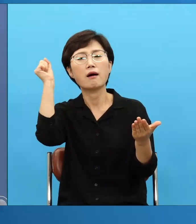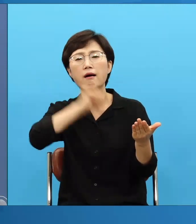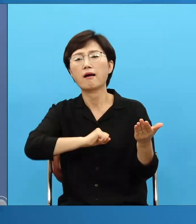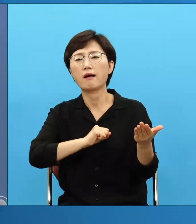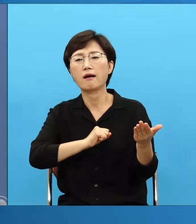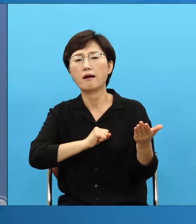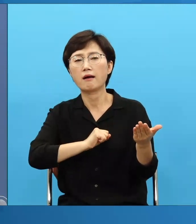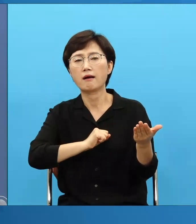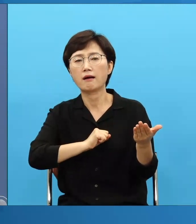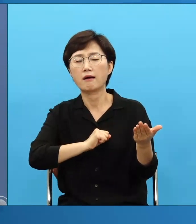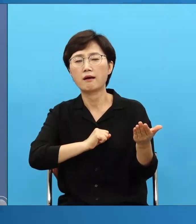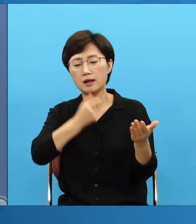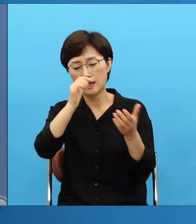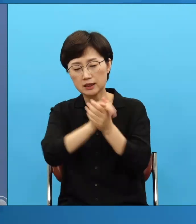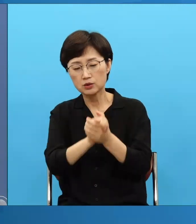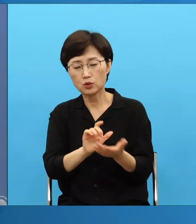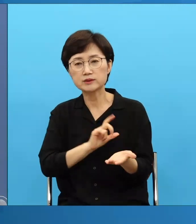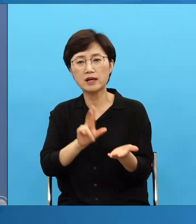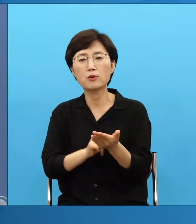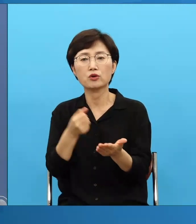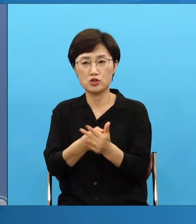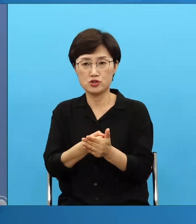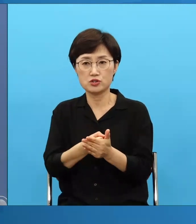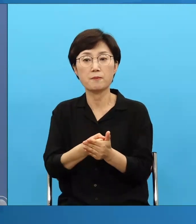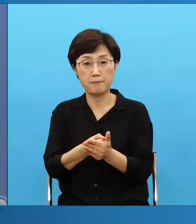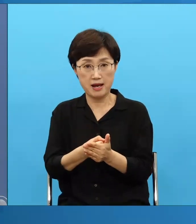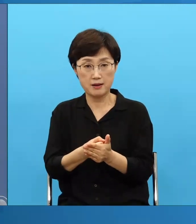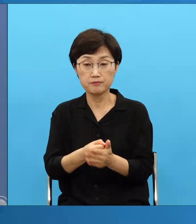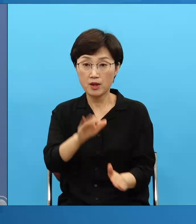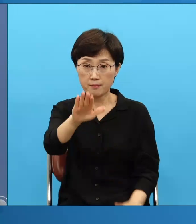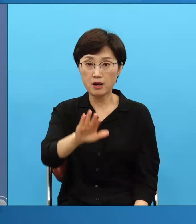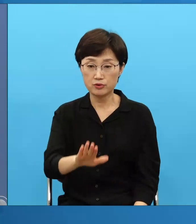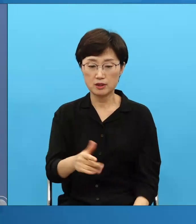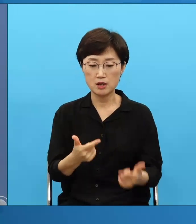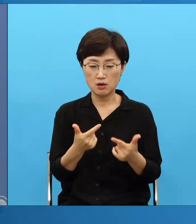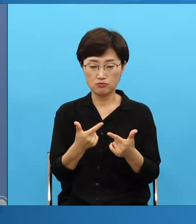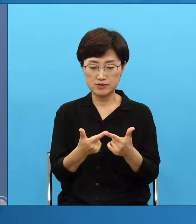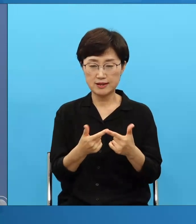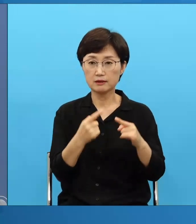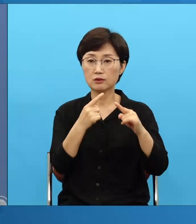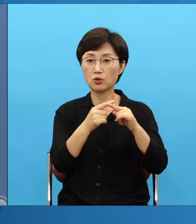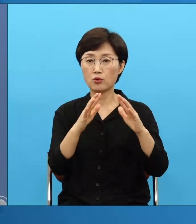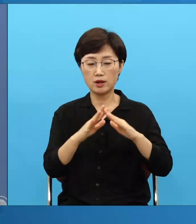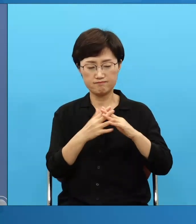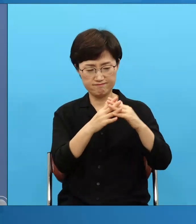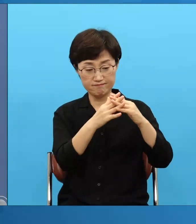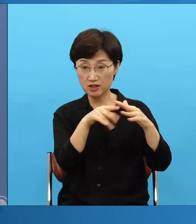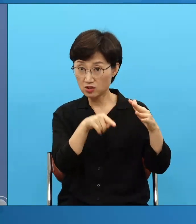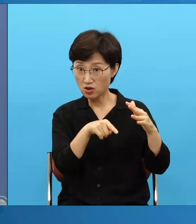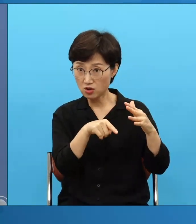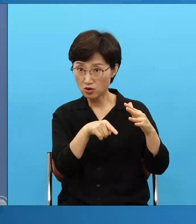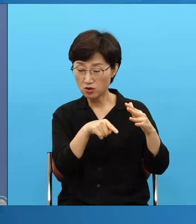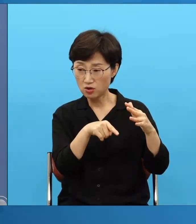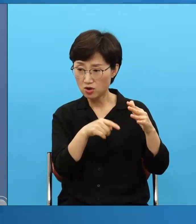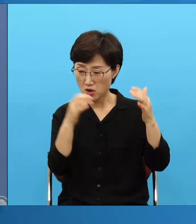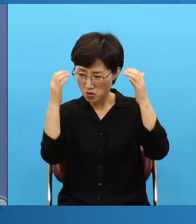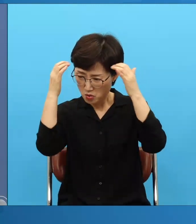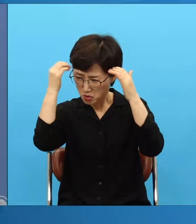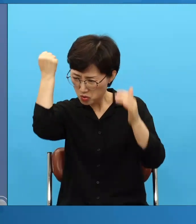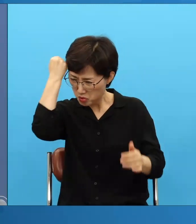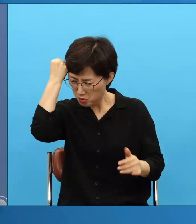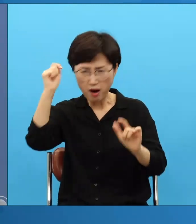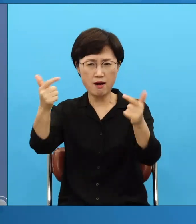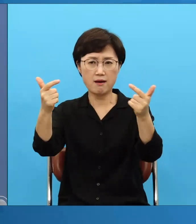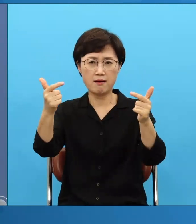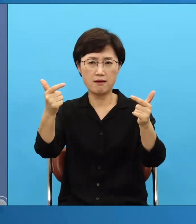on to a very big prayer topic. 우리 교회는 성전 건축 막 문제 아니다. 간단하게 할 수 있다. You know, the church constructions,